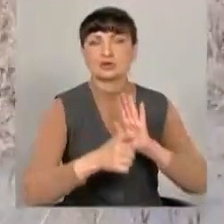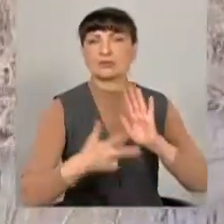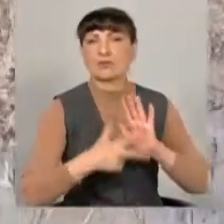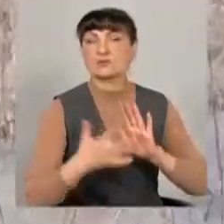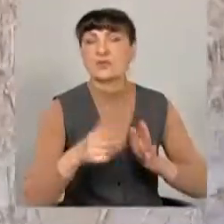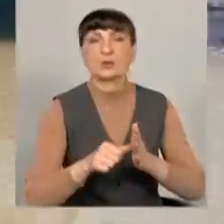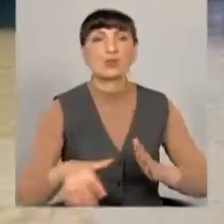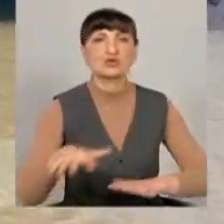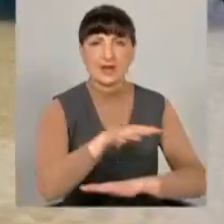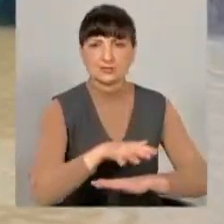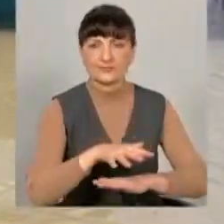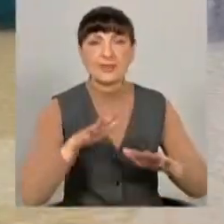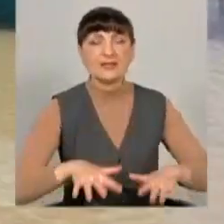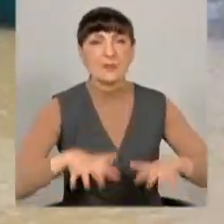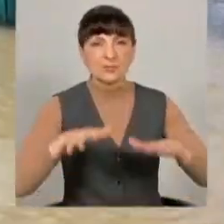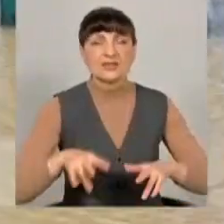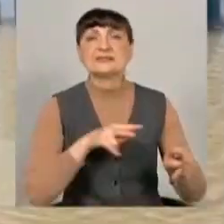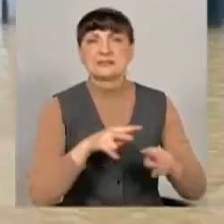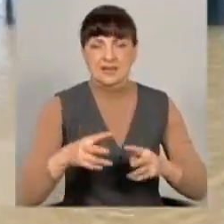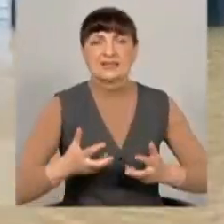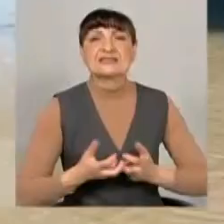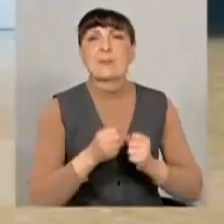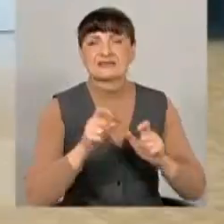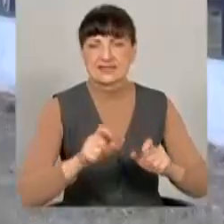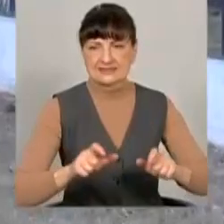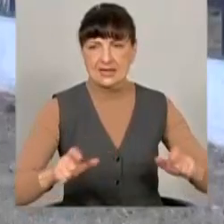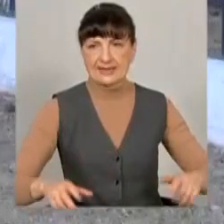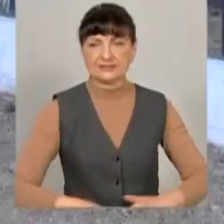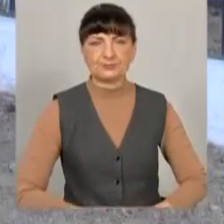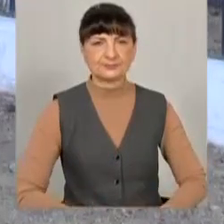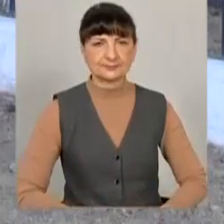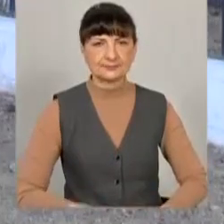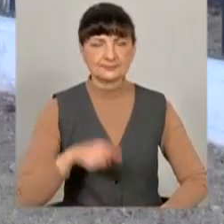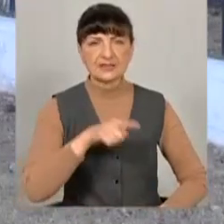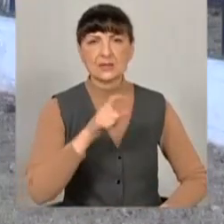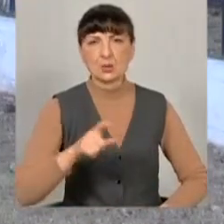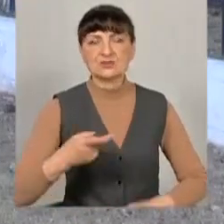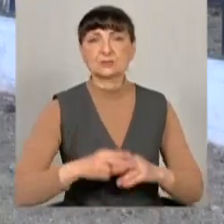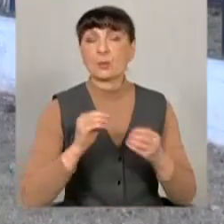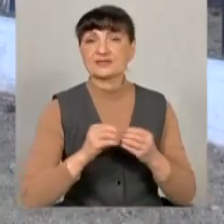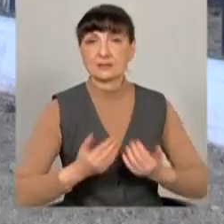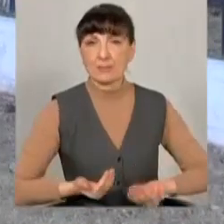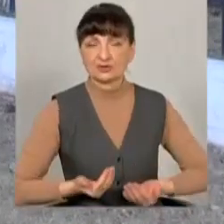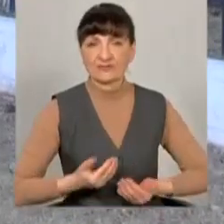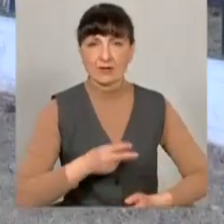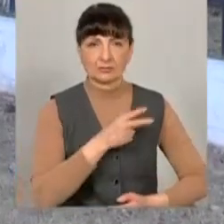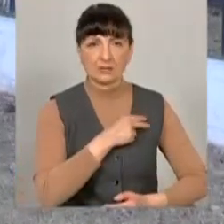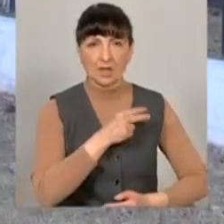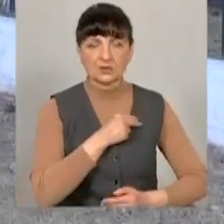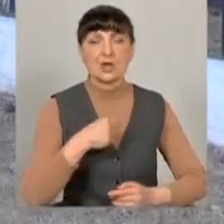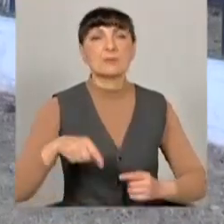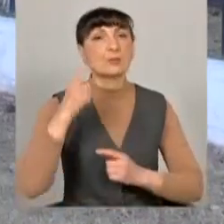685 участков. За местами потопления следят спасатели. Тех жителей, которые постоянно проживают на дачных участках,